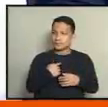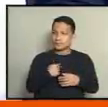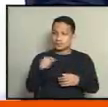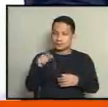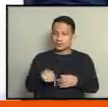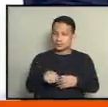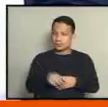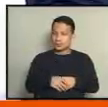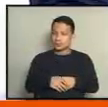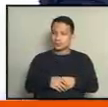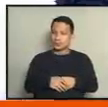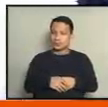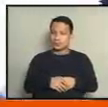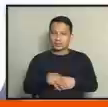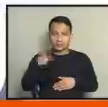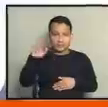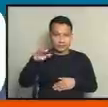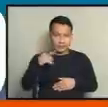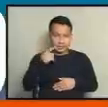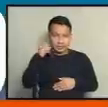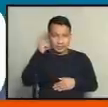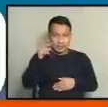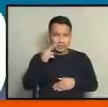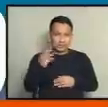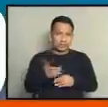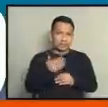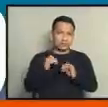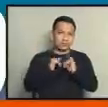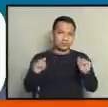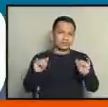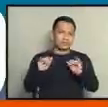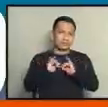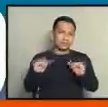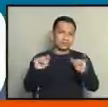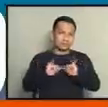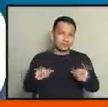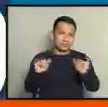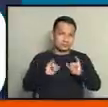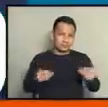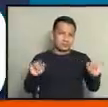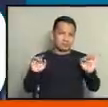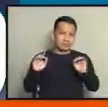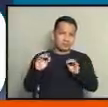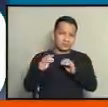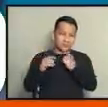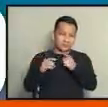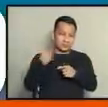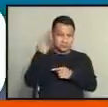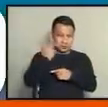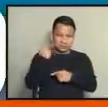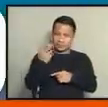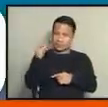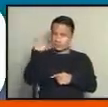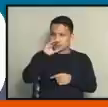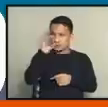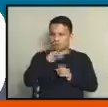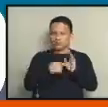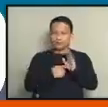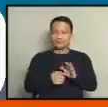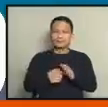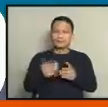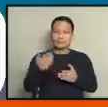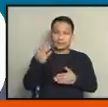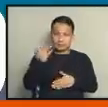ako. Sir, sorry, sir. Kasi matagal ko na rin yung linyang yan. Then, kung ganun, sir, naghanap siya ng trabaho,